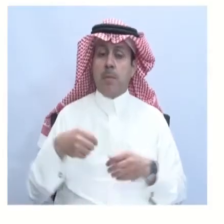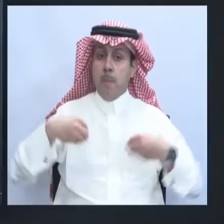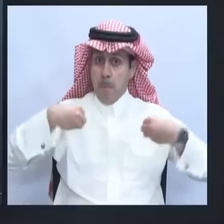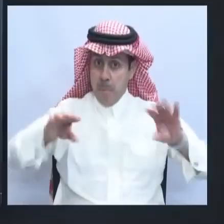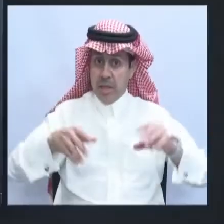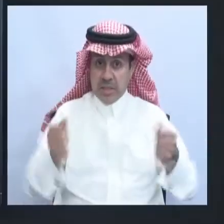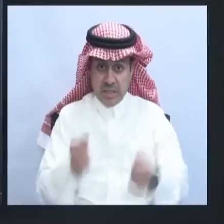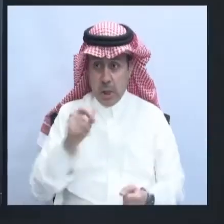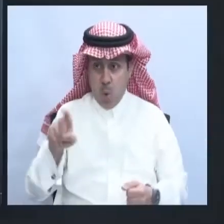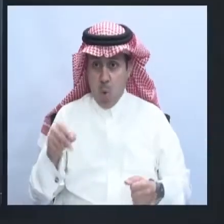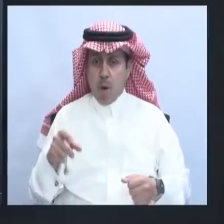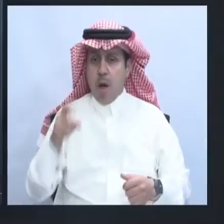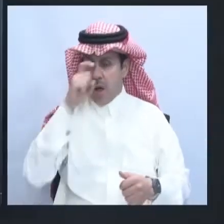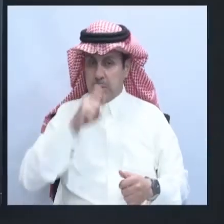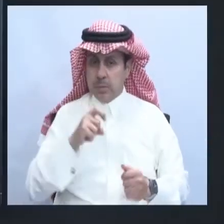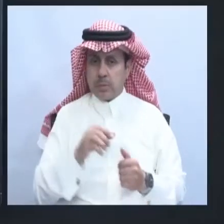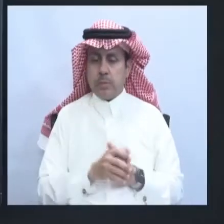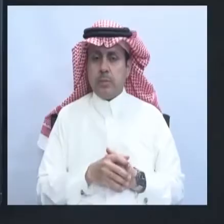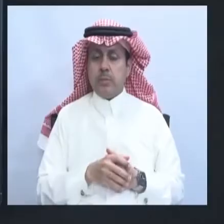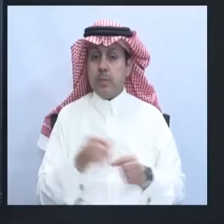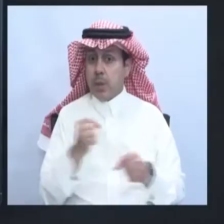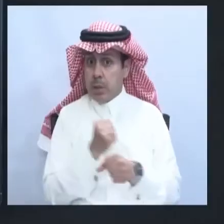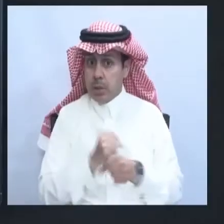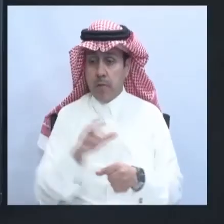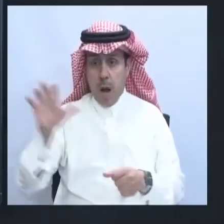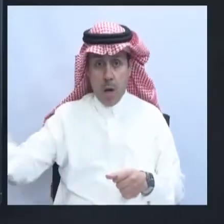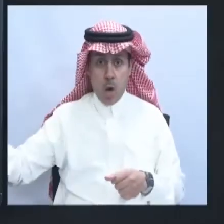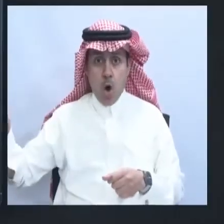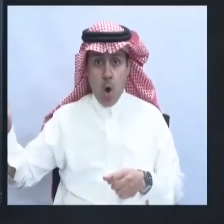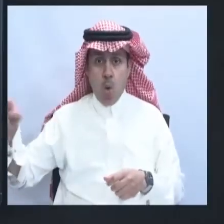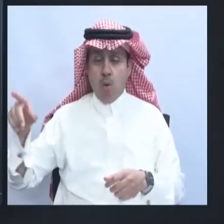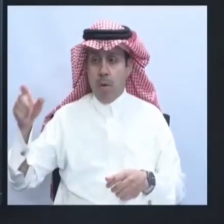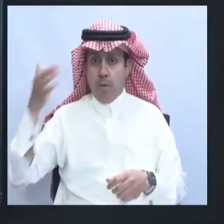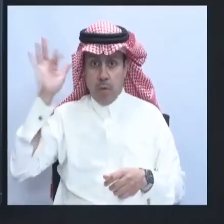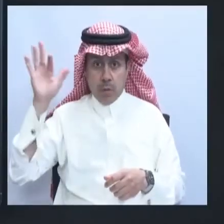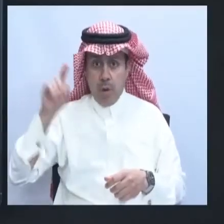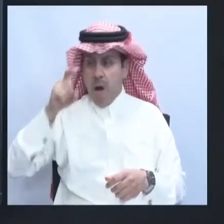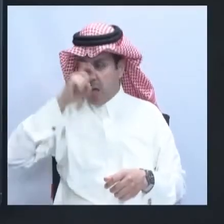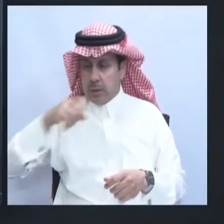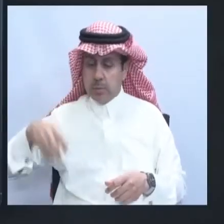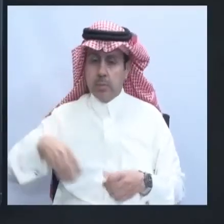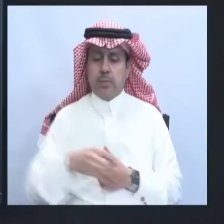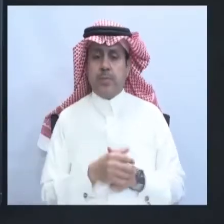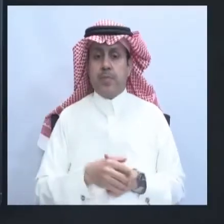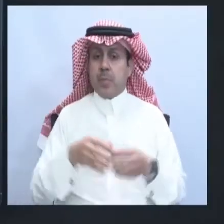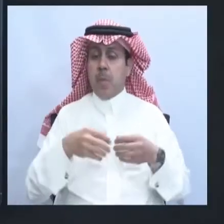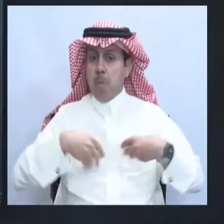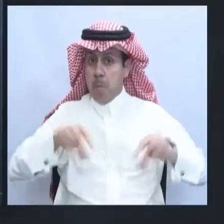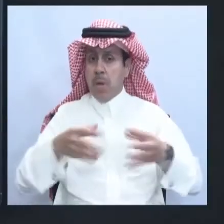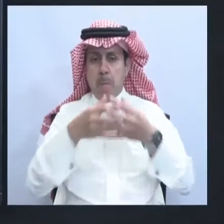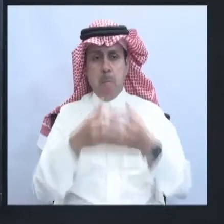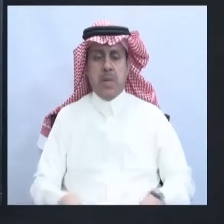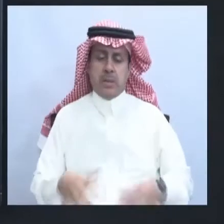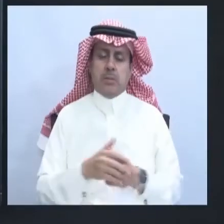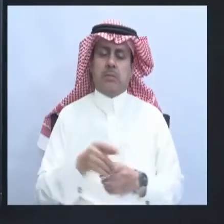دون رضاه فهذا تصرف في ملك اخيه بغير اختياره وبغير رضاه فهذا لا